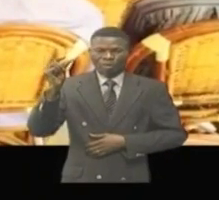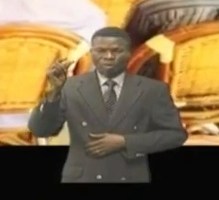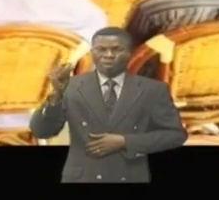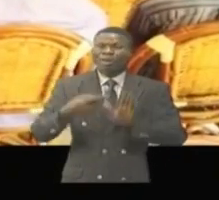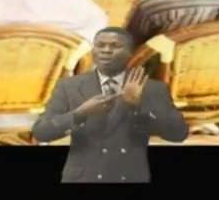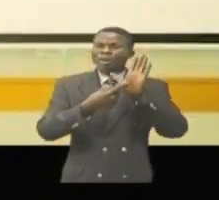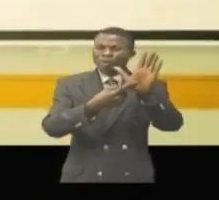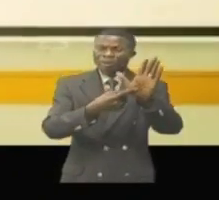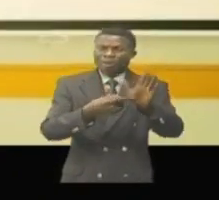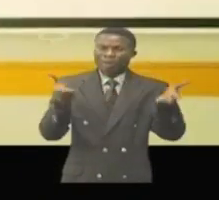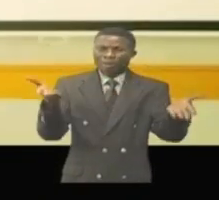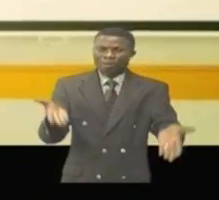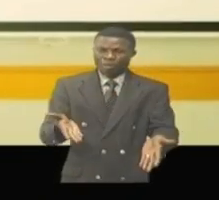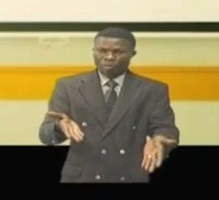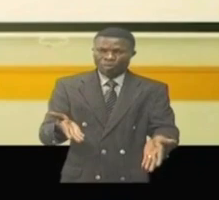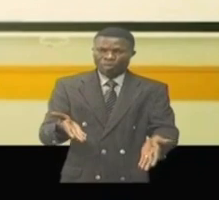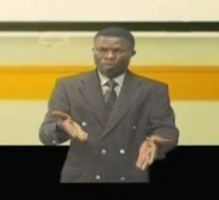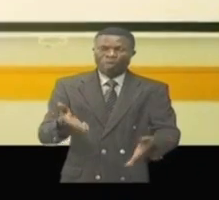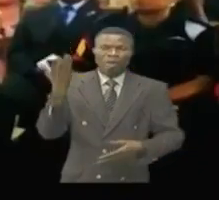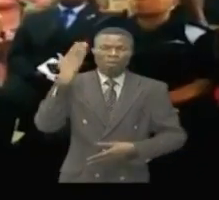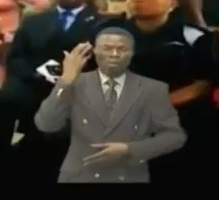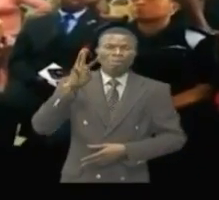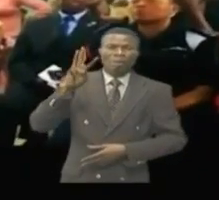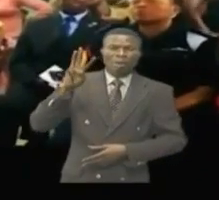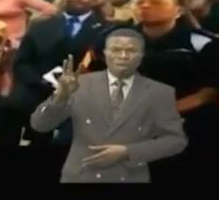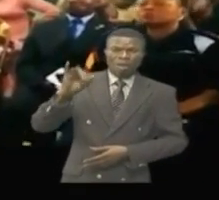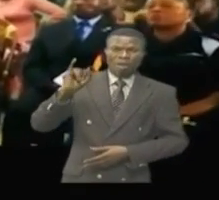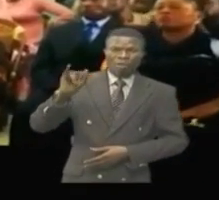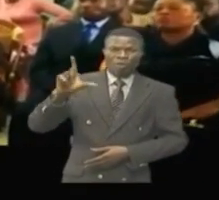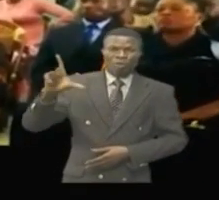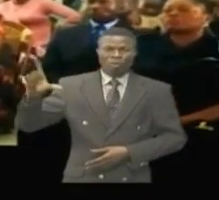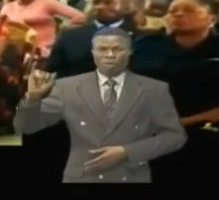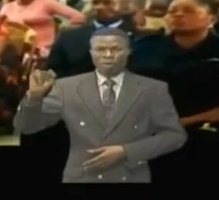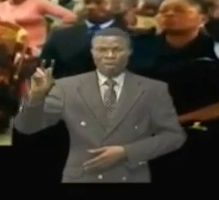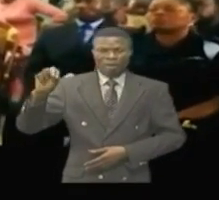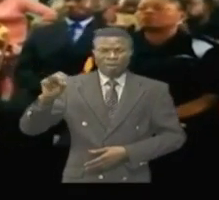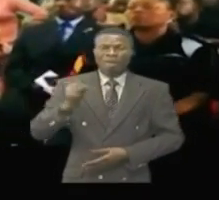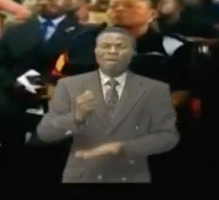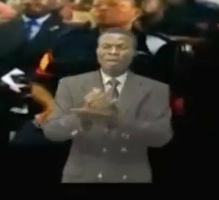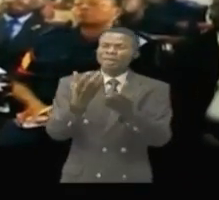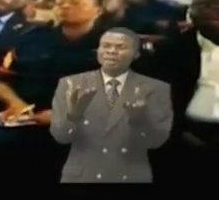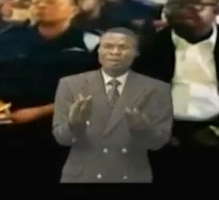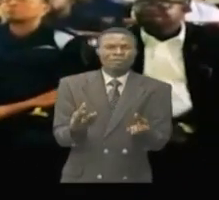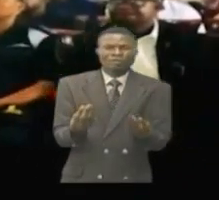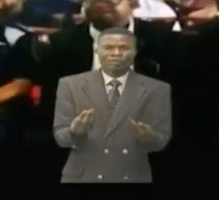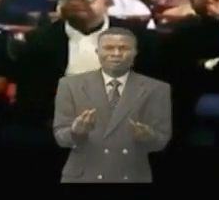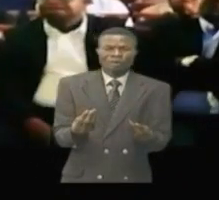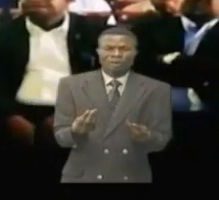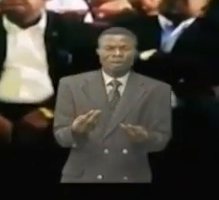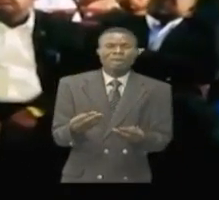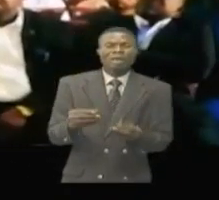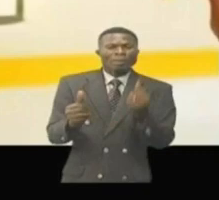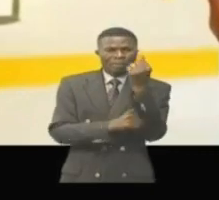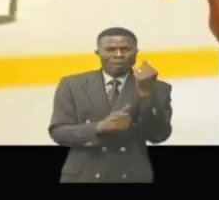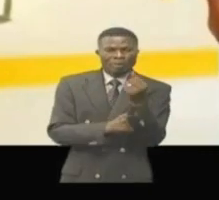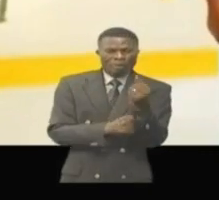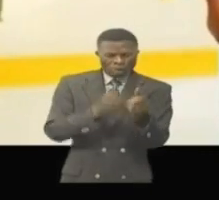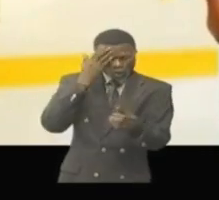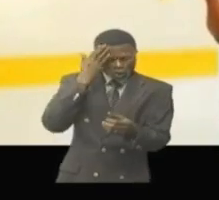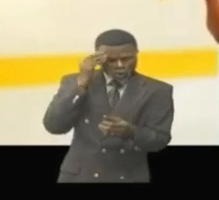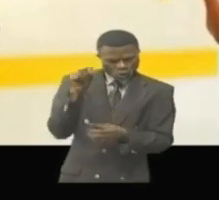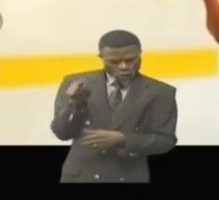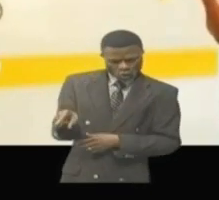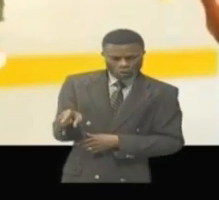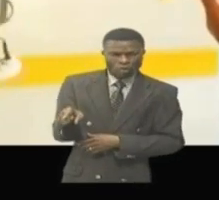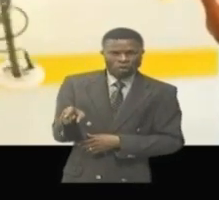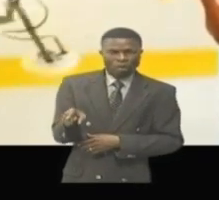présentation a été faite par M. Wilton Marc Briand pour faciliter à ce dernier la détection de l'or. Prenant